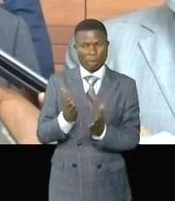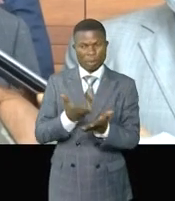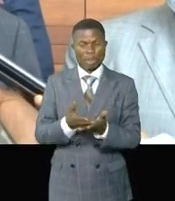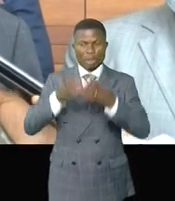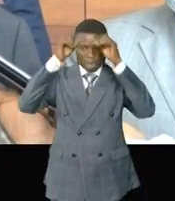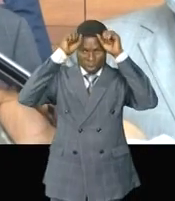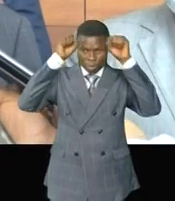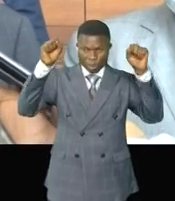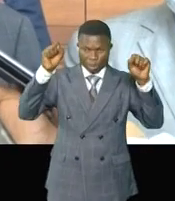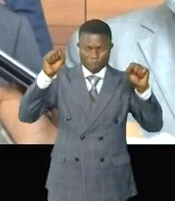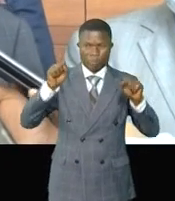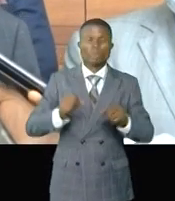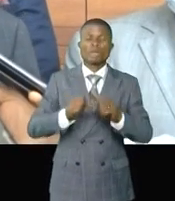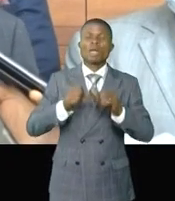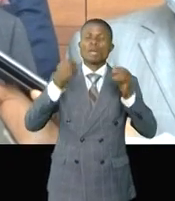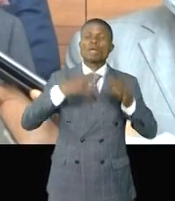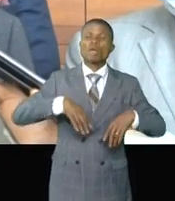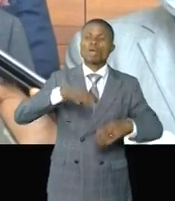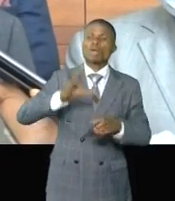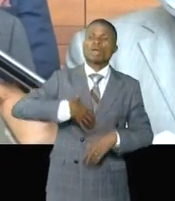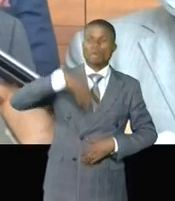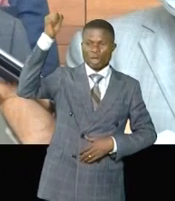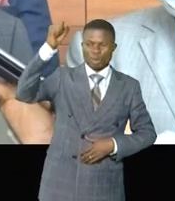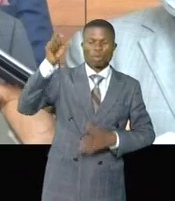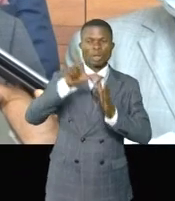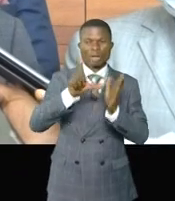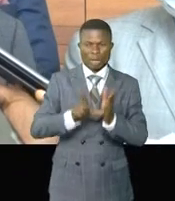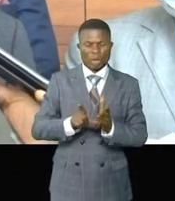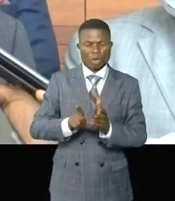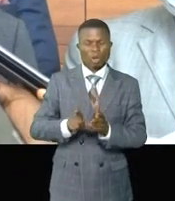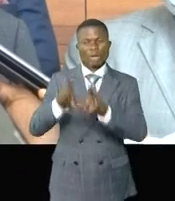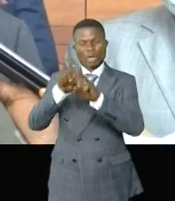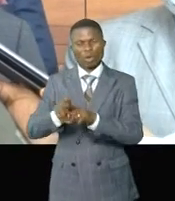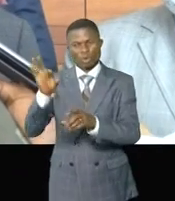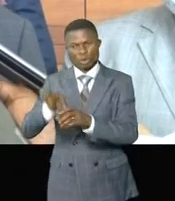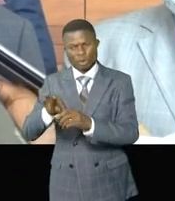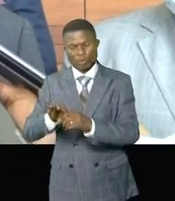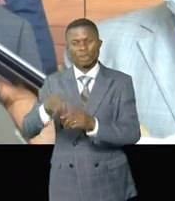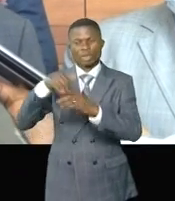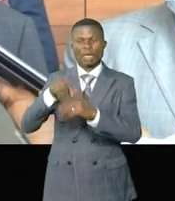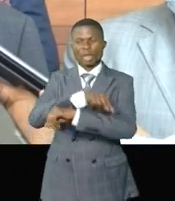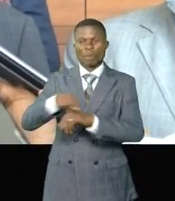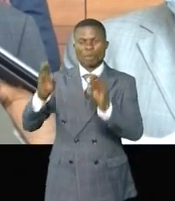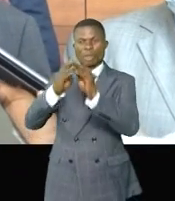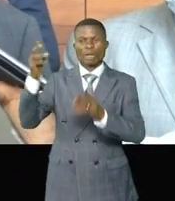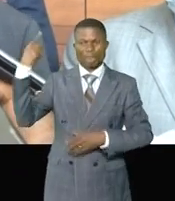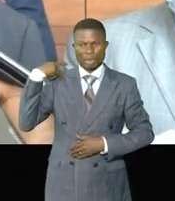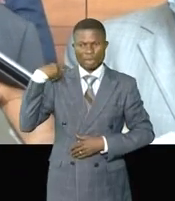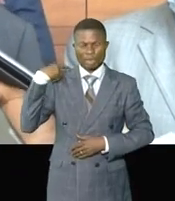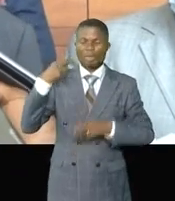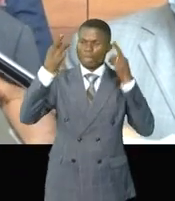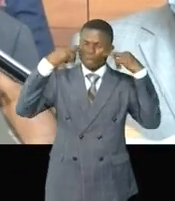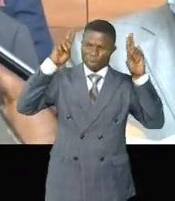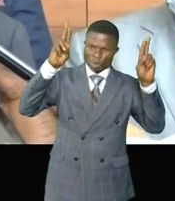peut promulguer la loi telle qu'elle a été votée à l'Assemblée nationale. Donc, la ratification est faite,